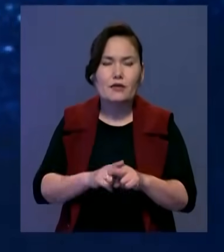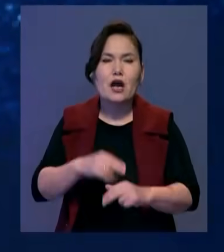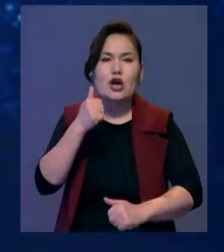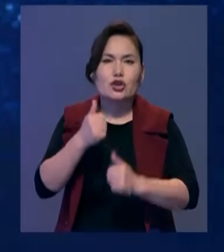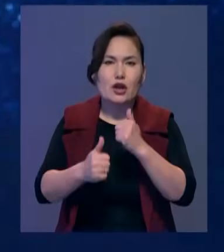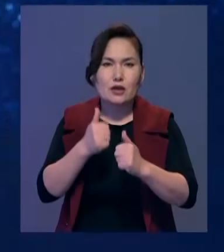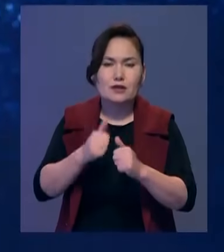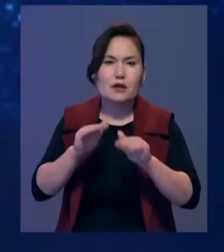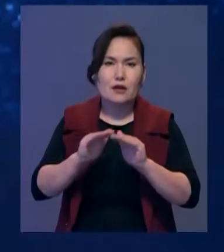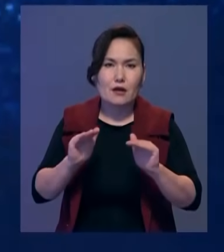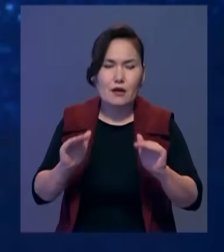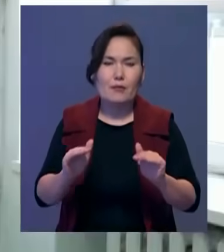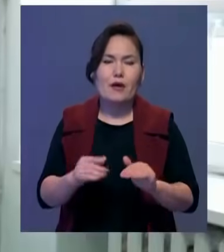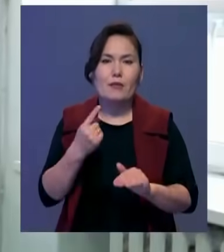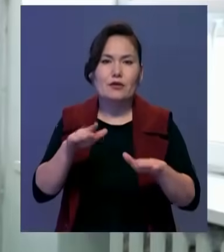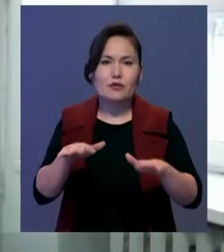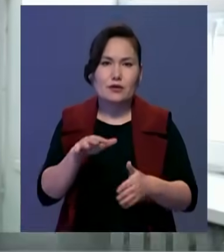жарыстарда топ жарғандар да бар.